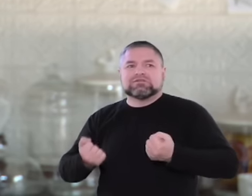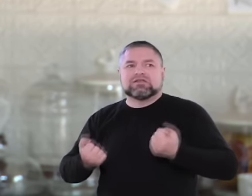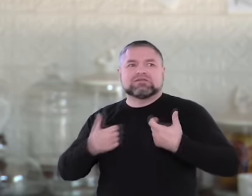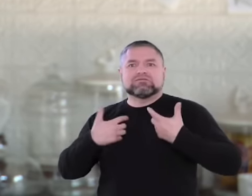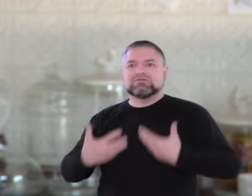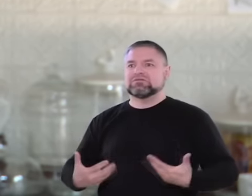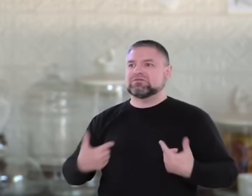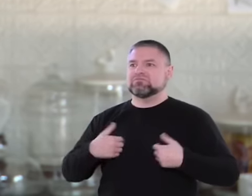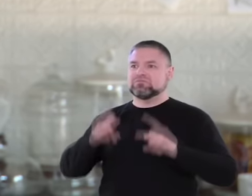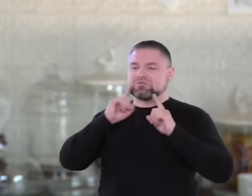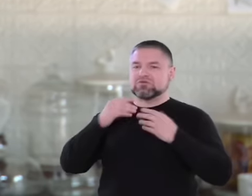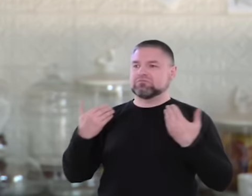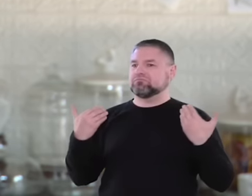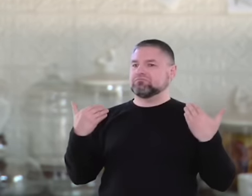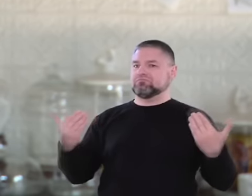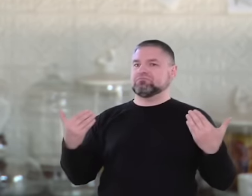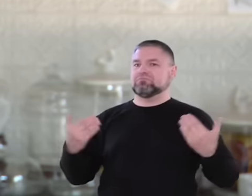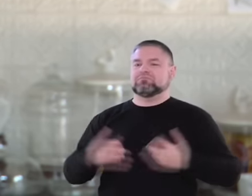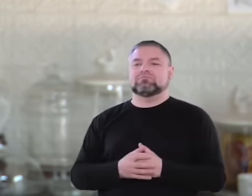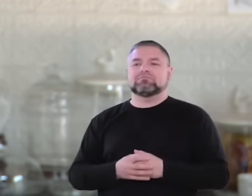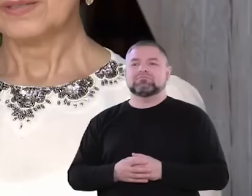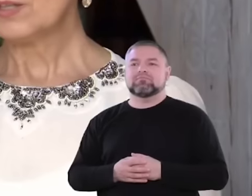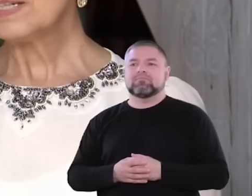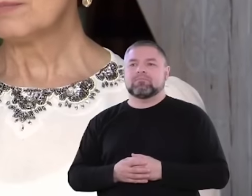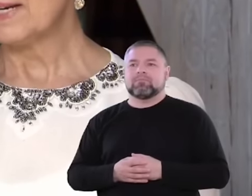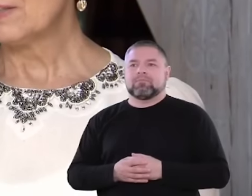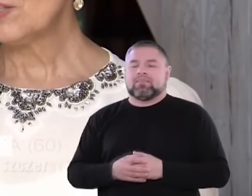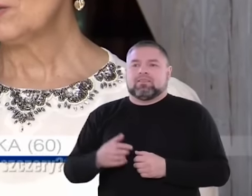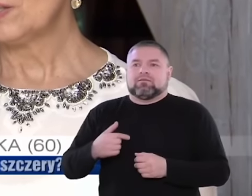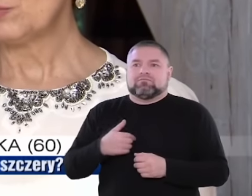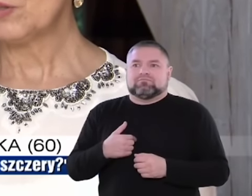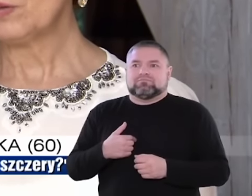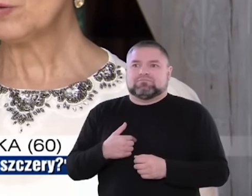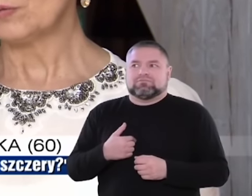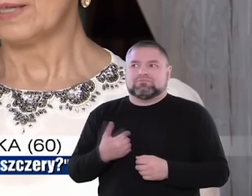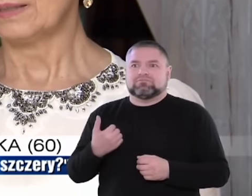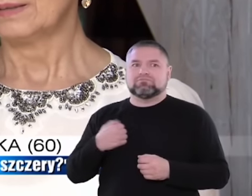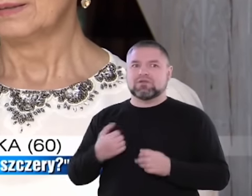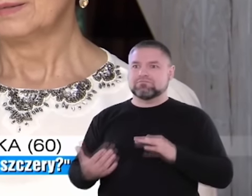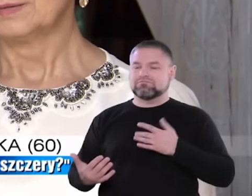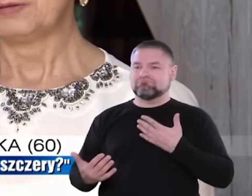jakim ona chce mnie widzieć. Dżentelmenem z klasą. Coraz